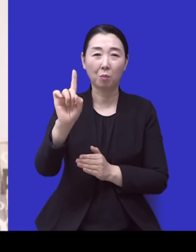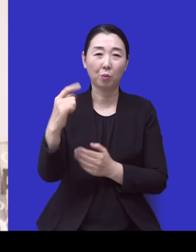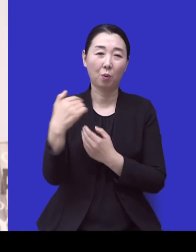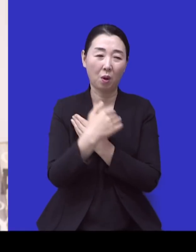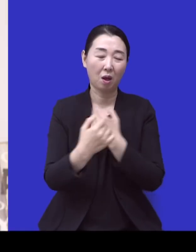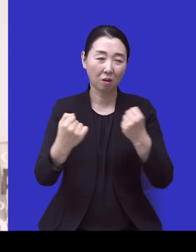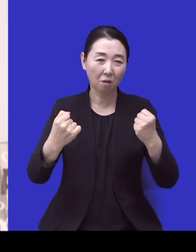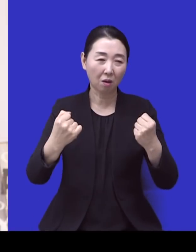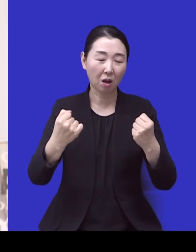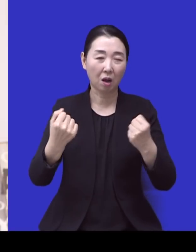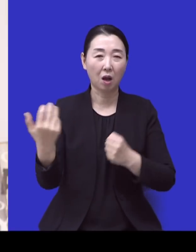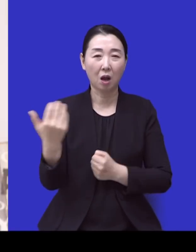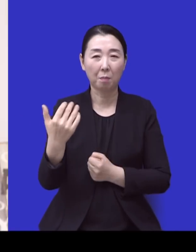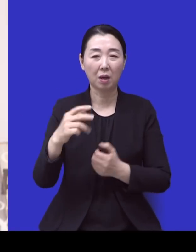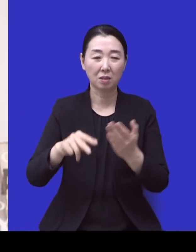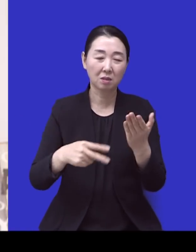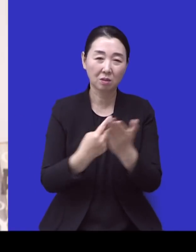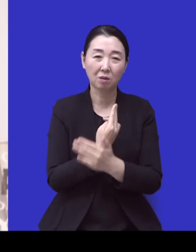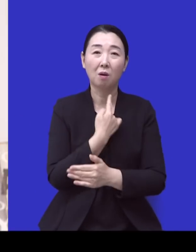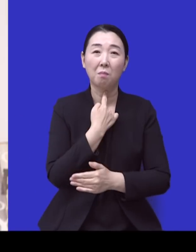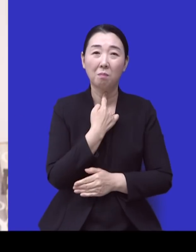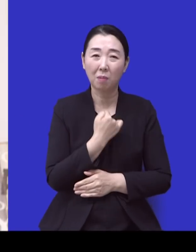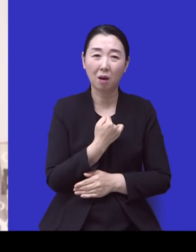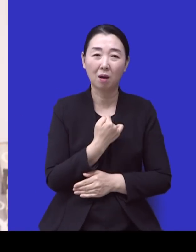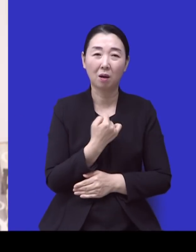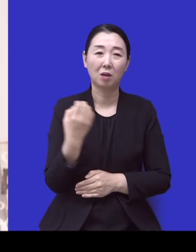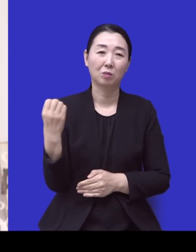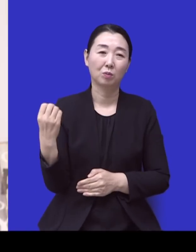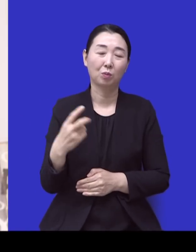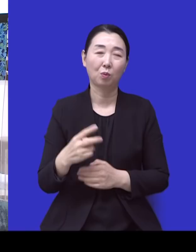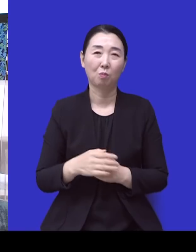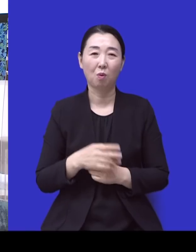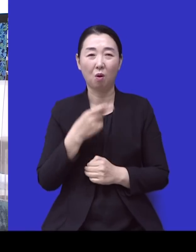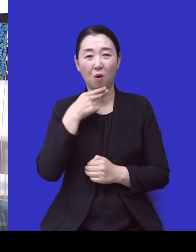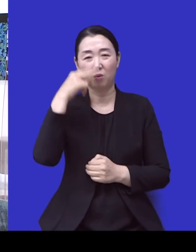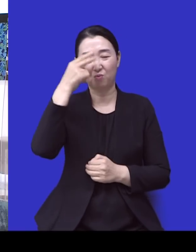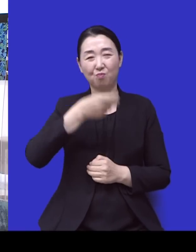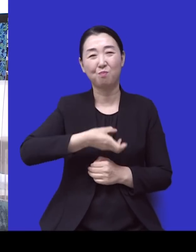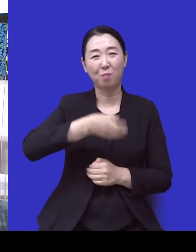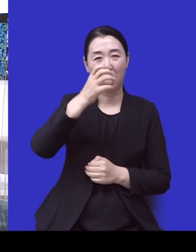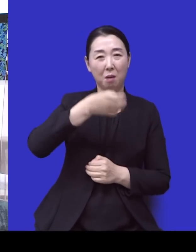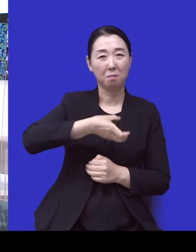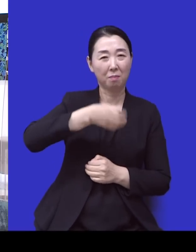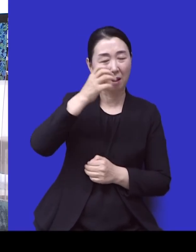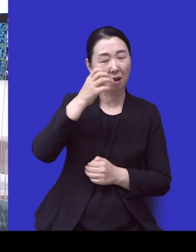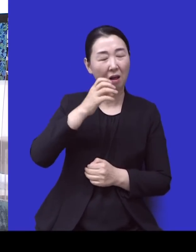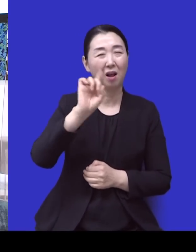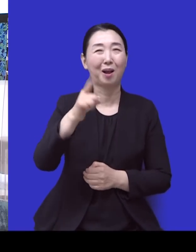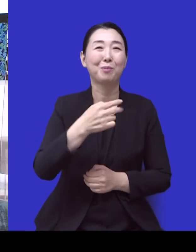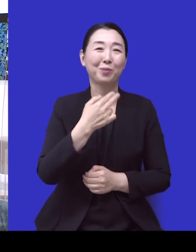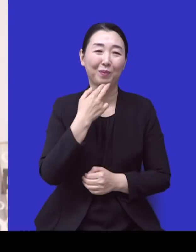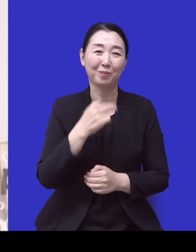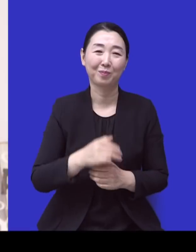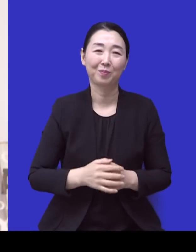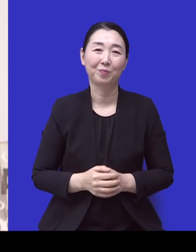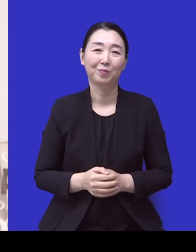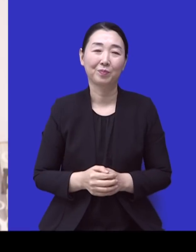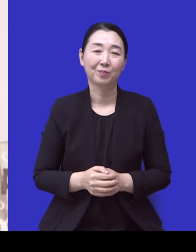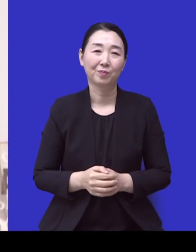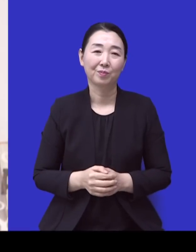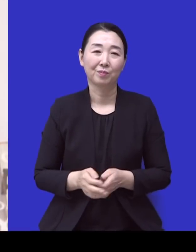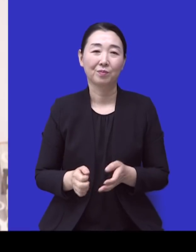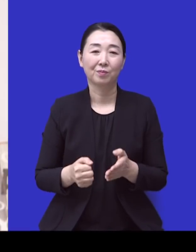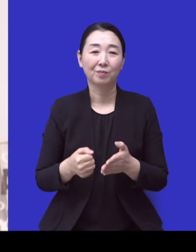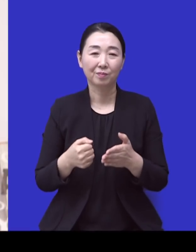건강이 아프셔서 쓰러지셨다거나 막 이렇게 뭐 술을 많이 마시신다든가 그런 적이 한 번도 없어요. 근데 정말